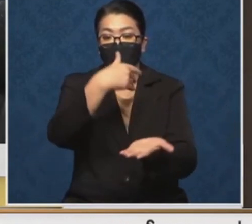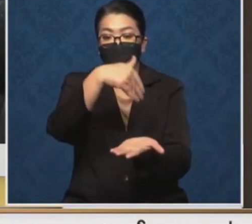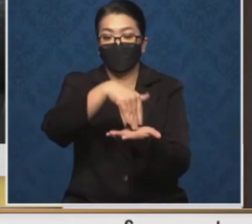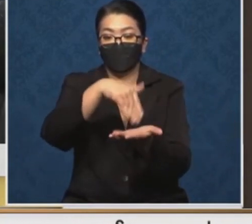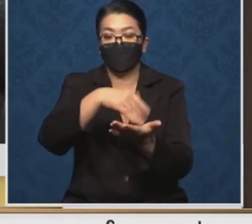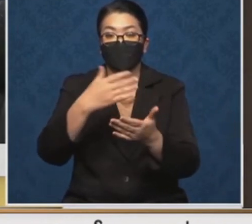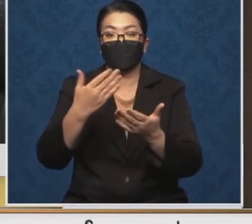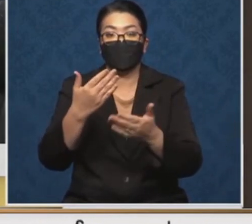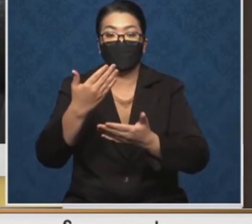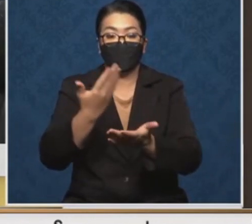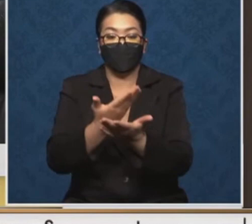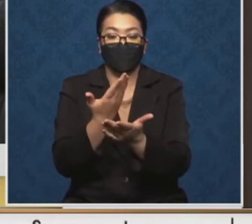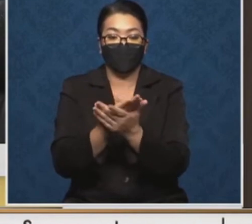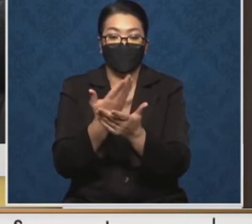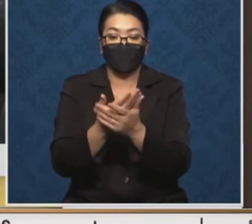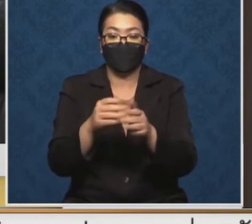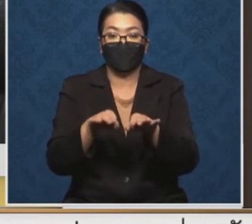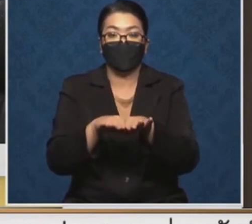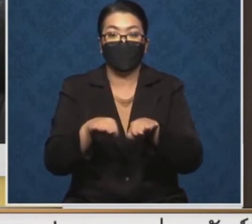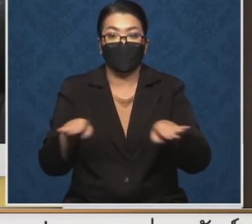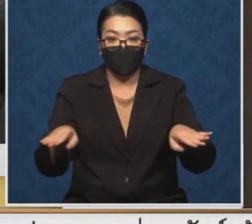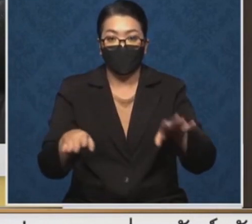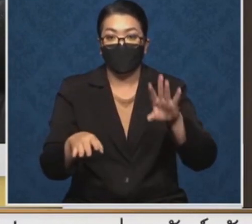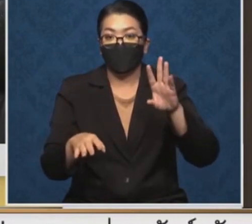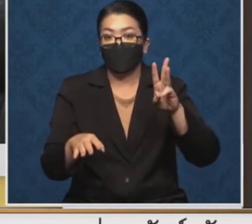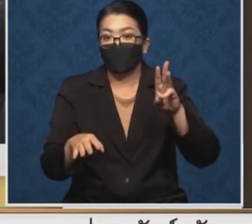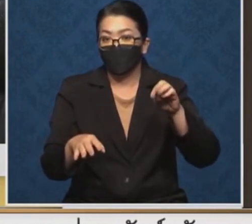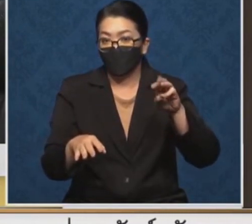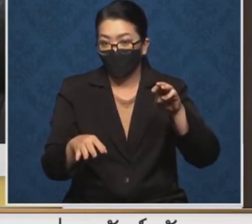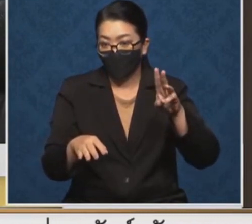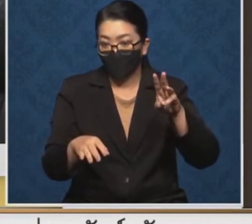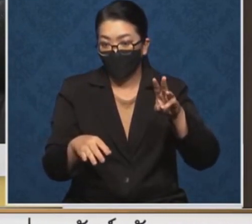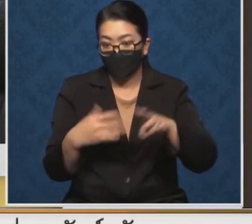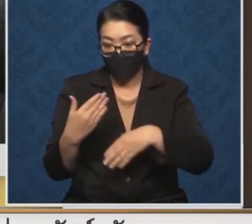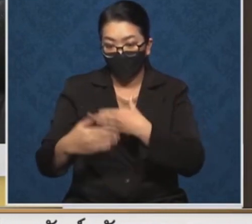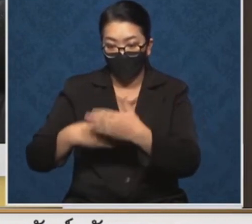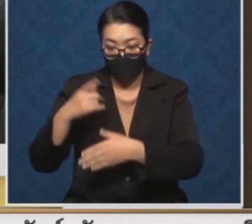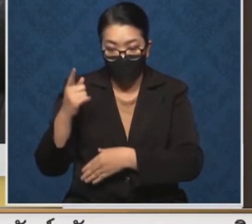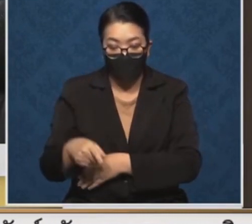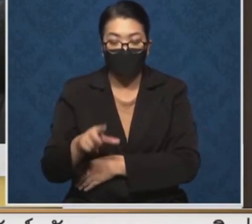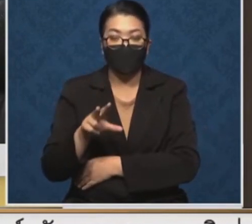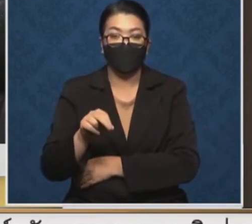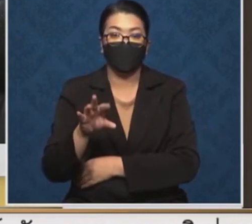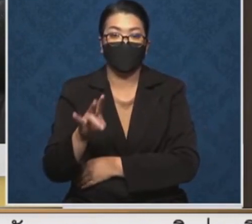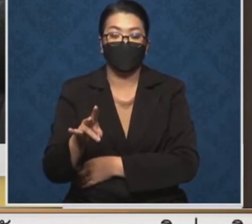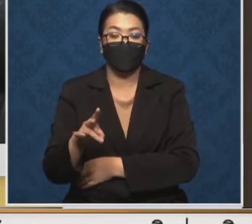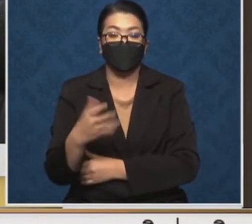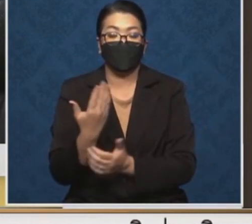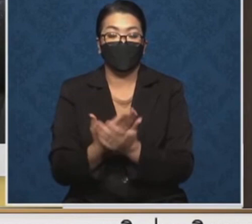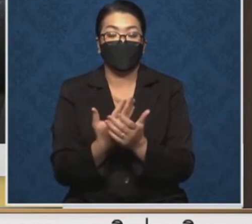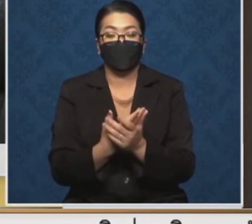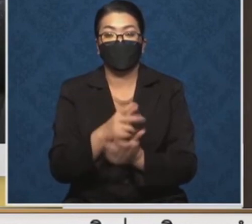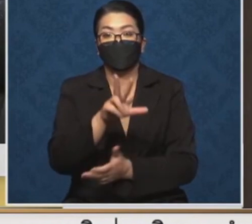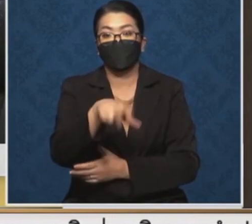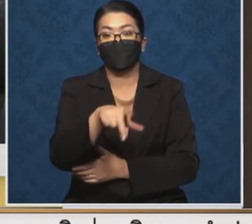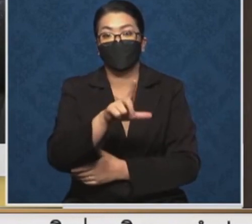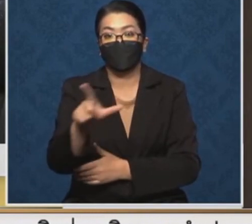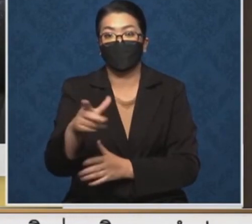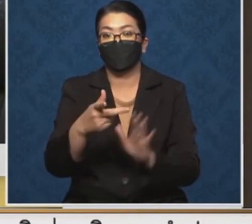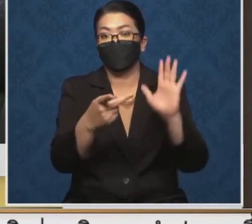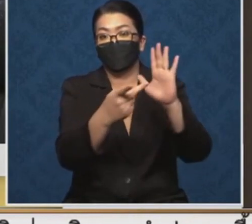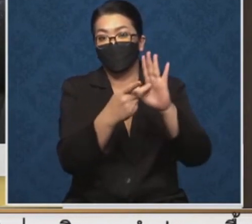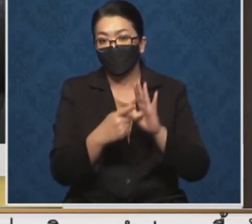นั้นแต่ท่านประธานที่เคารพครับขอเงิน 3,000บาทนี้กู้มาจากธกสนะ